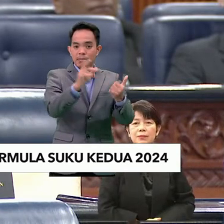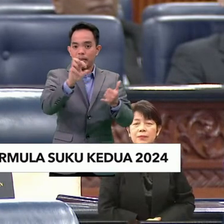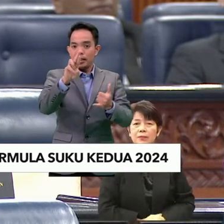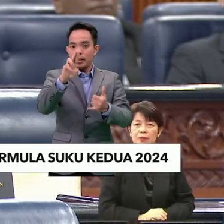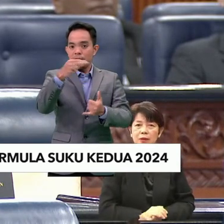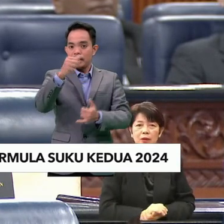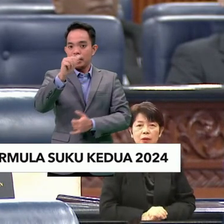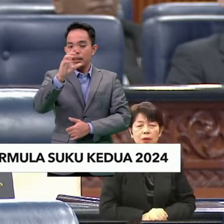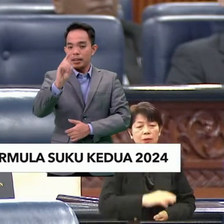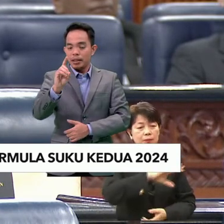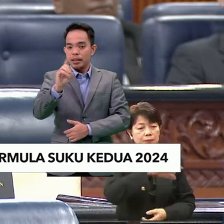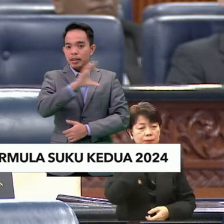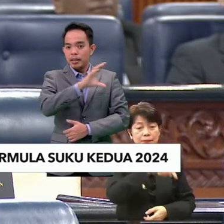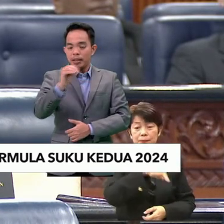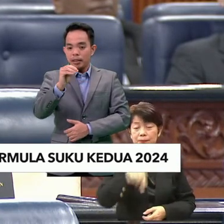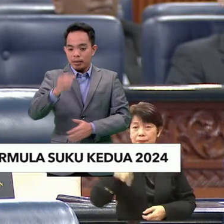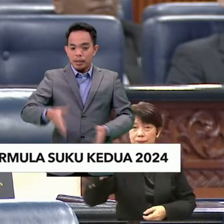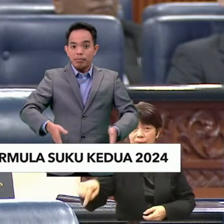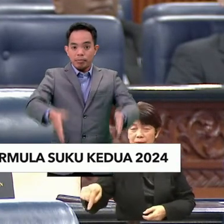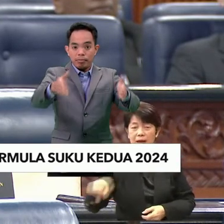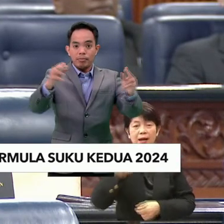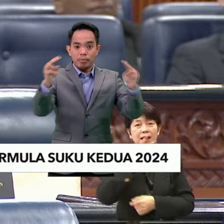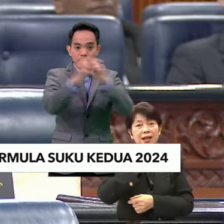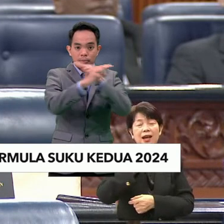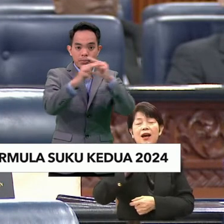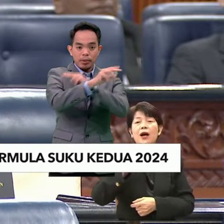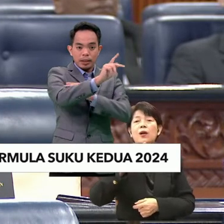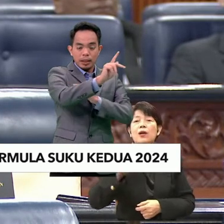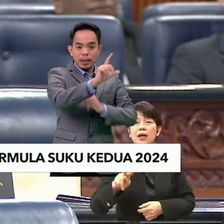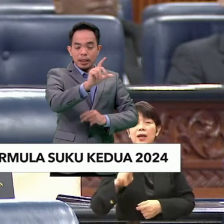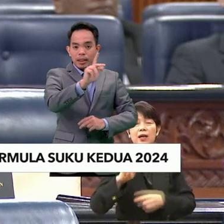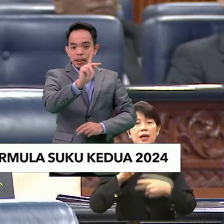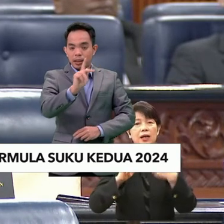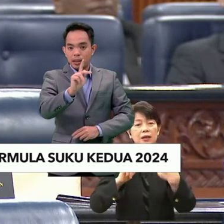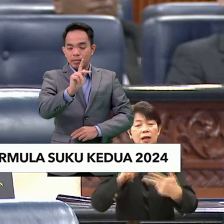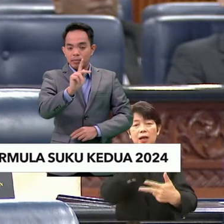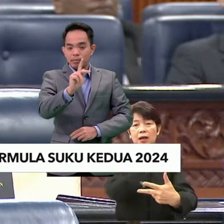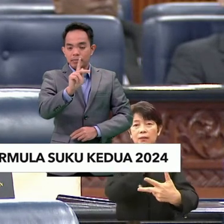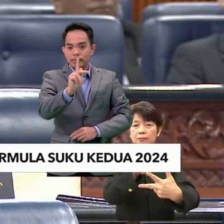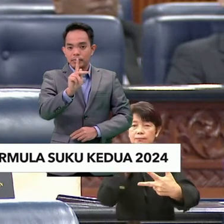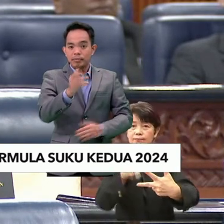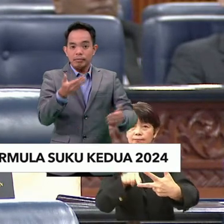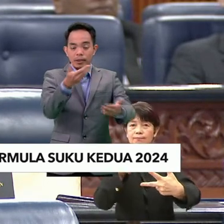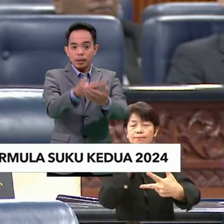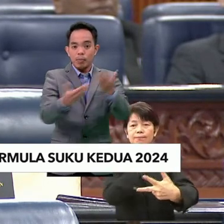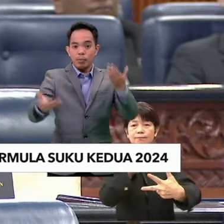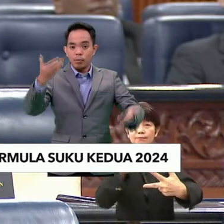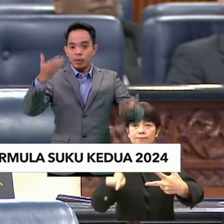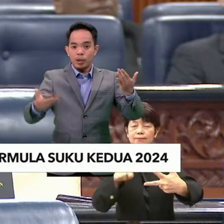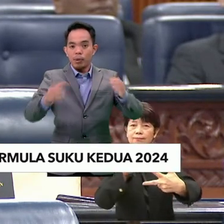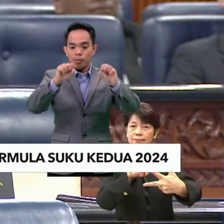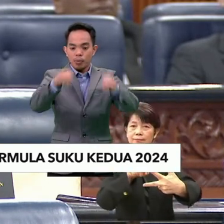selaku pemegang konsesi lebuh Raya KLK cadangan pelebaran lebuh Raya KL karak dijangka akan dapat